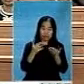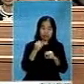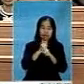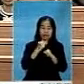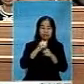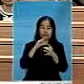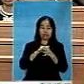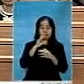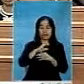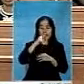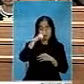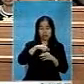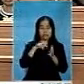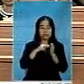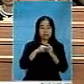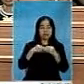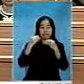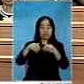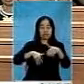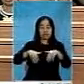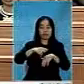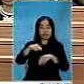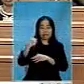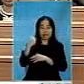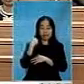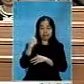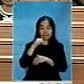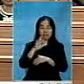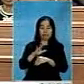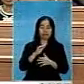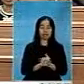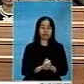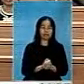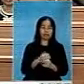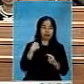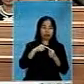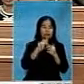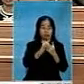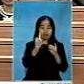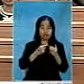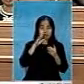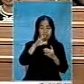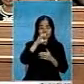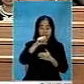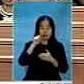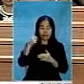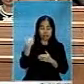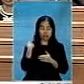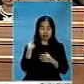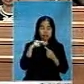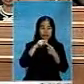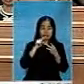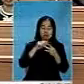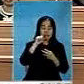ผ่องถ่ายอำนาจจากประชาชนไปสู่ตัวแทนซึ่งคือผู้แทนราษฎรซึ่งคือสมาชิ